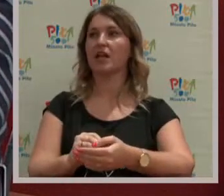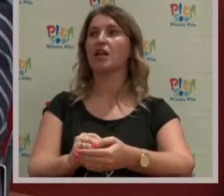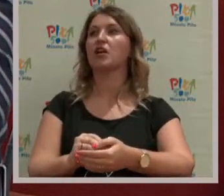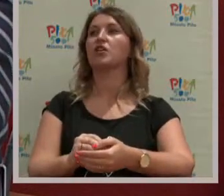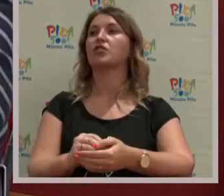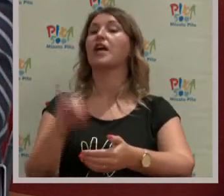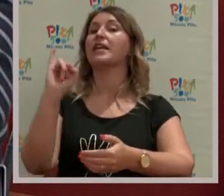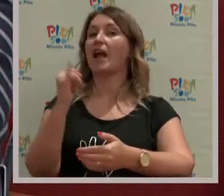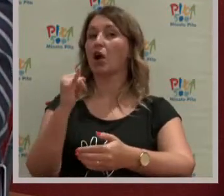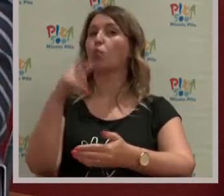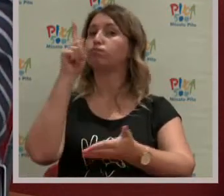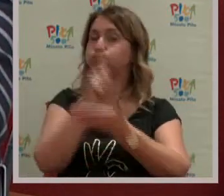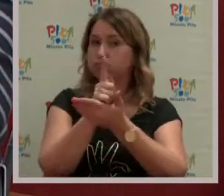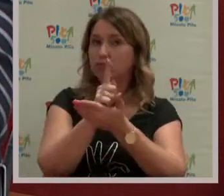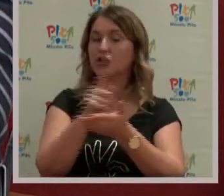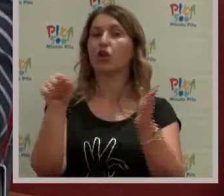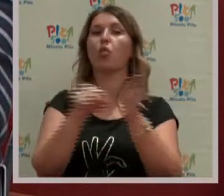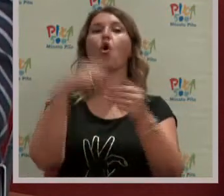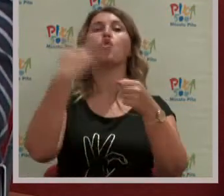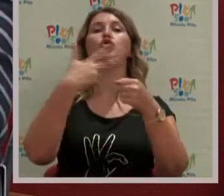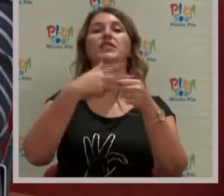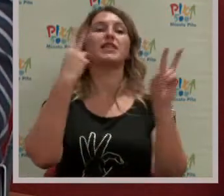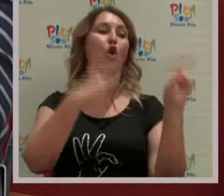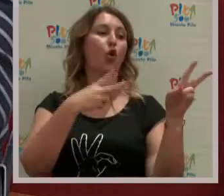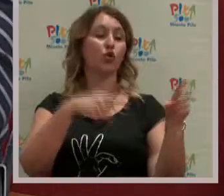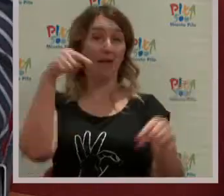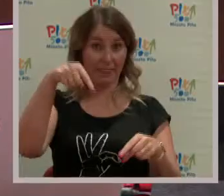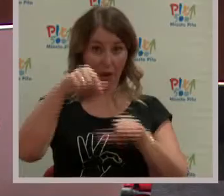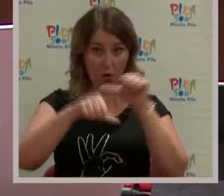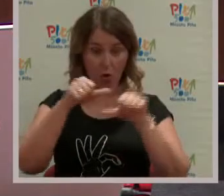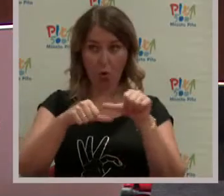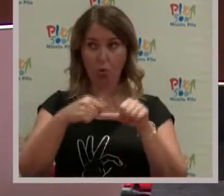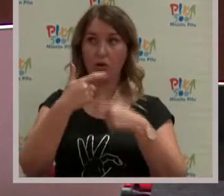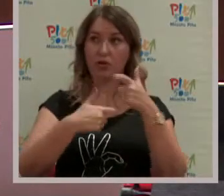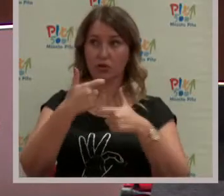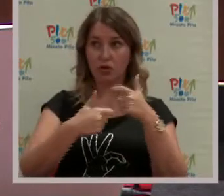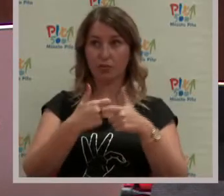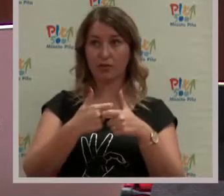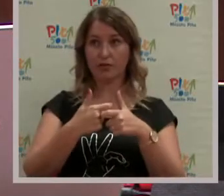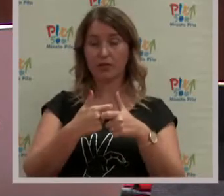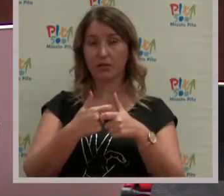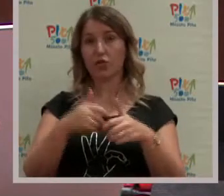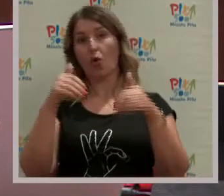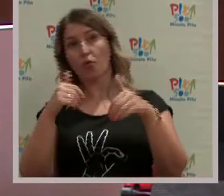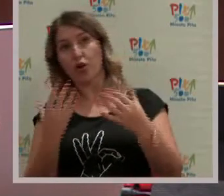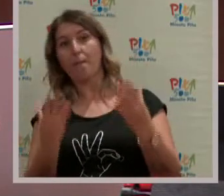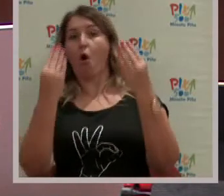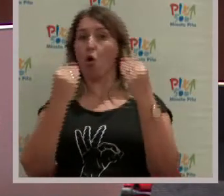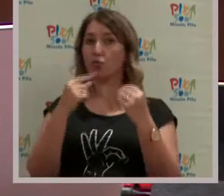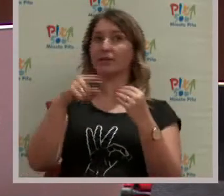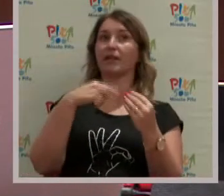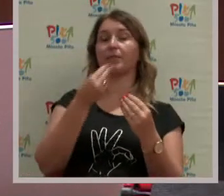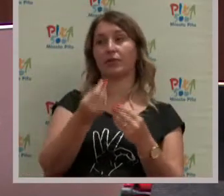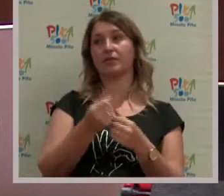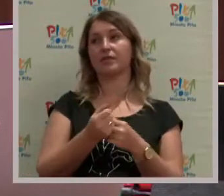listopada bieżącego roku to wówczas otrzymamy dofinansowanie ja widzę po minach Państwa że to jest oczywista